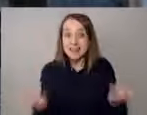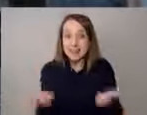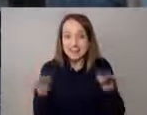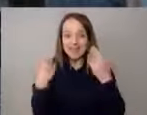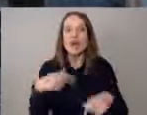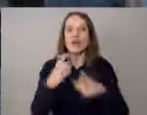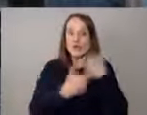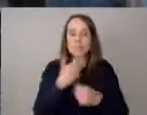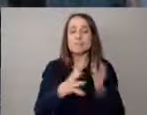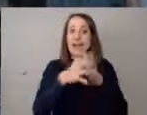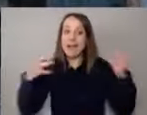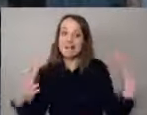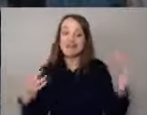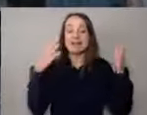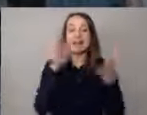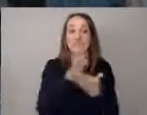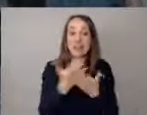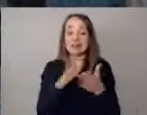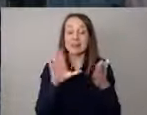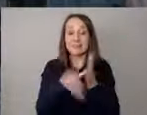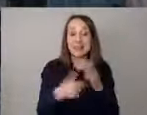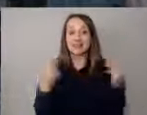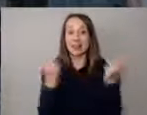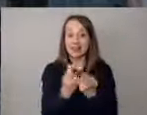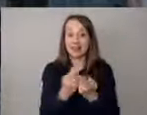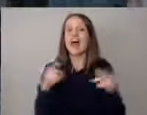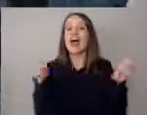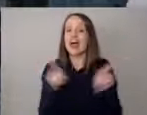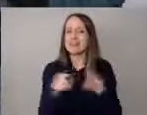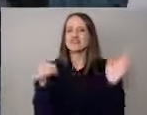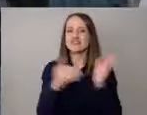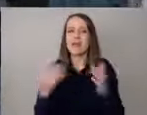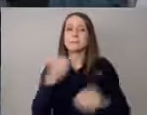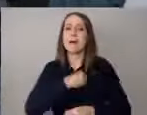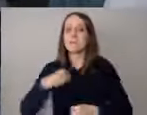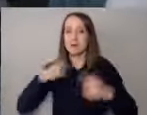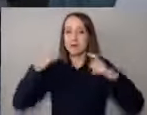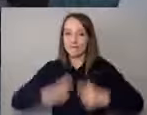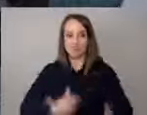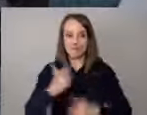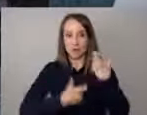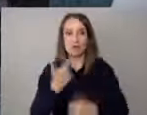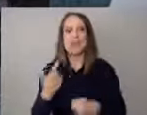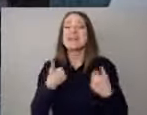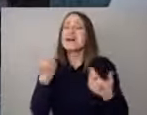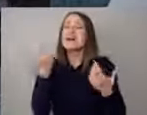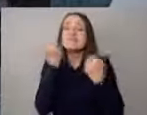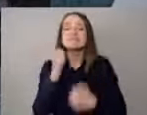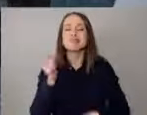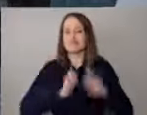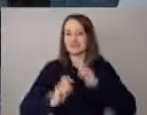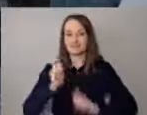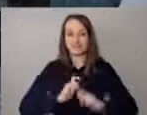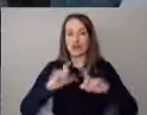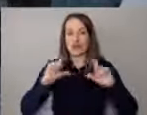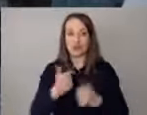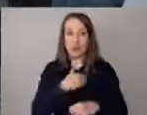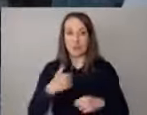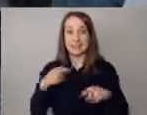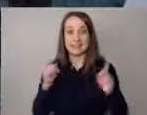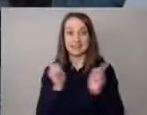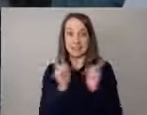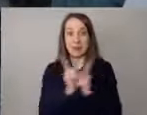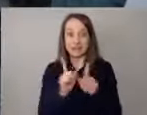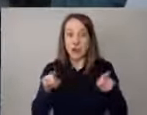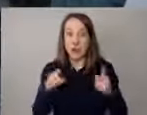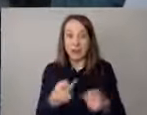ale również musimy to robić na polskiej wsi. I tak się cieszę, że tego typu spotkania, które organizujemy, pokazują, ile